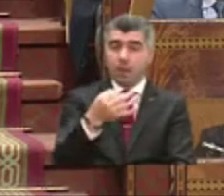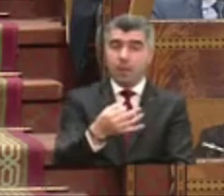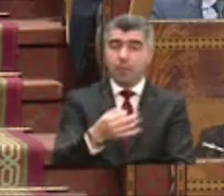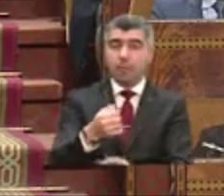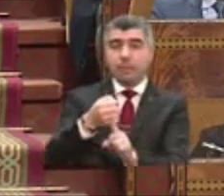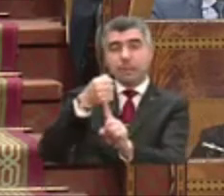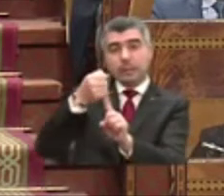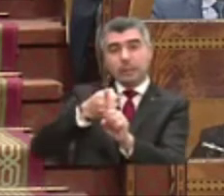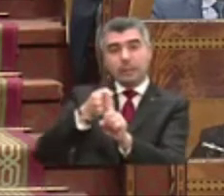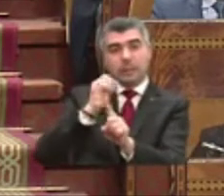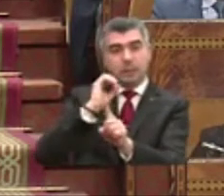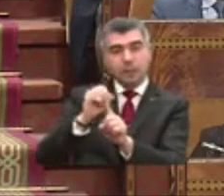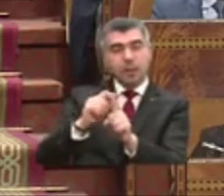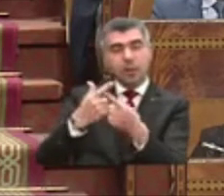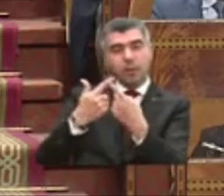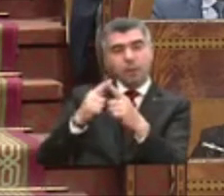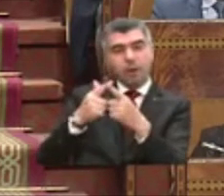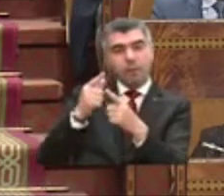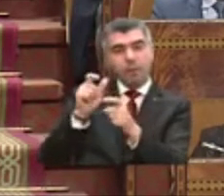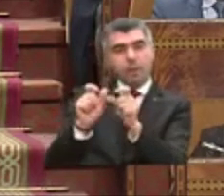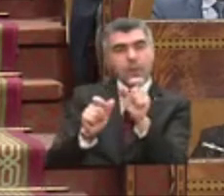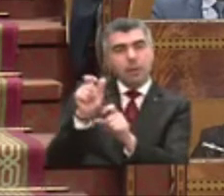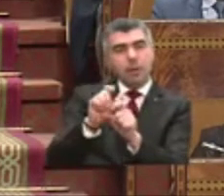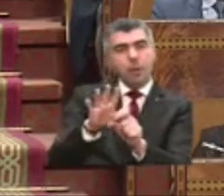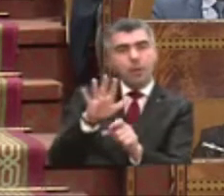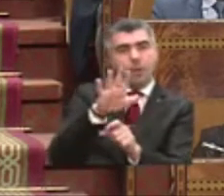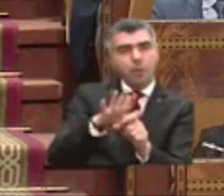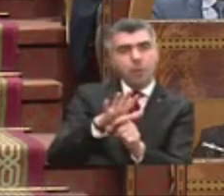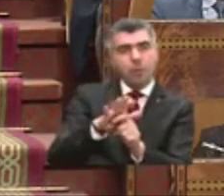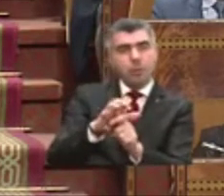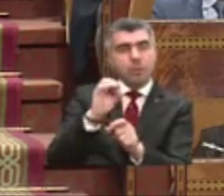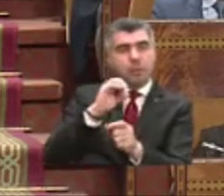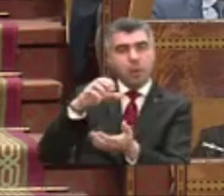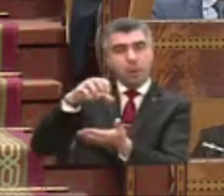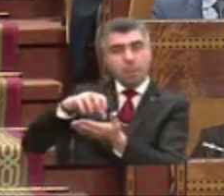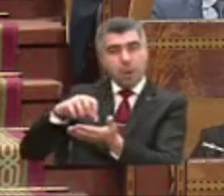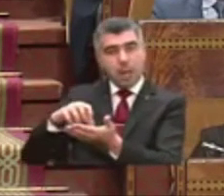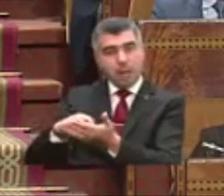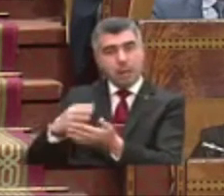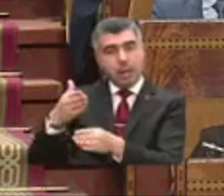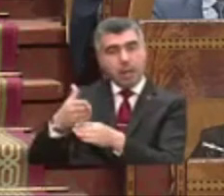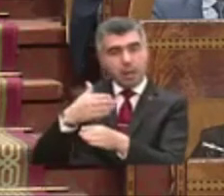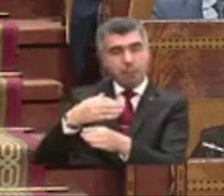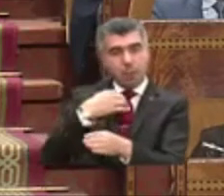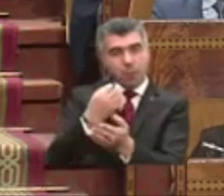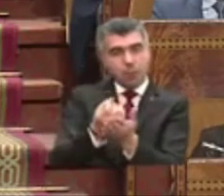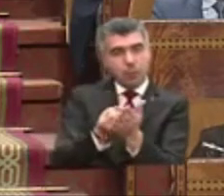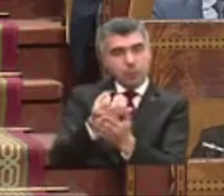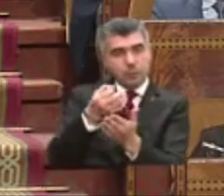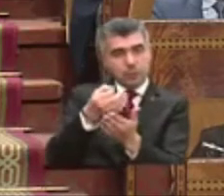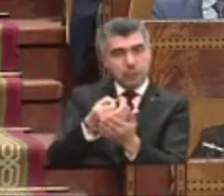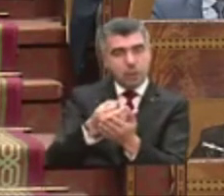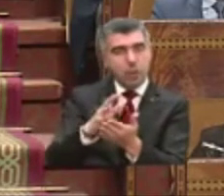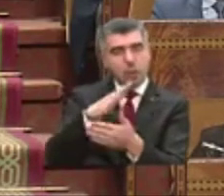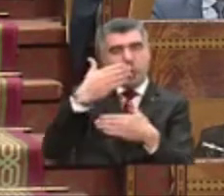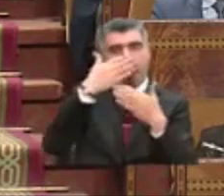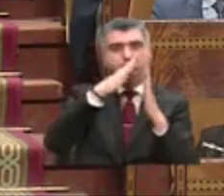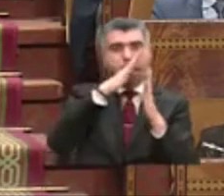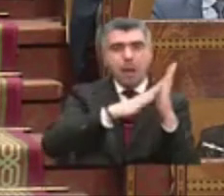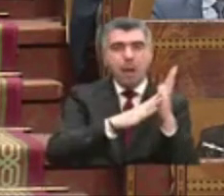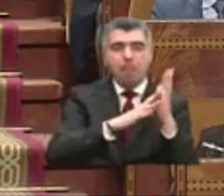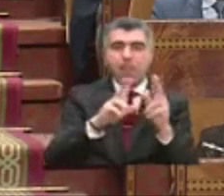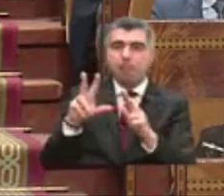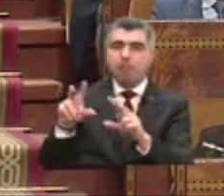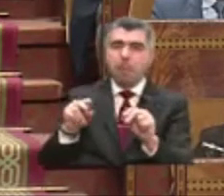استعمال عقلاني لهذه المادة الحيوية سواء في المناطق المذكورة أو على الصعيد الوطني، بالعمل على الحفاظ على المياه